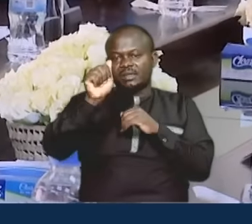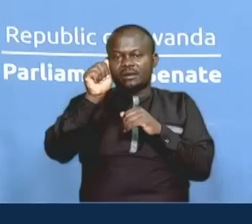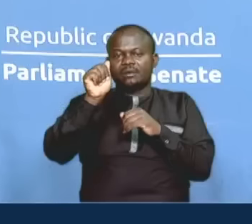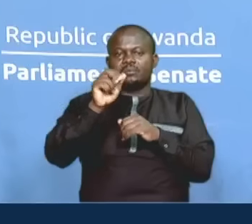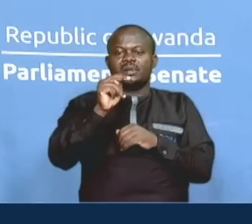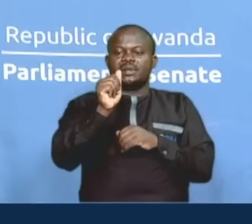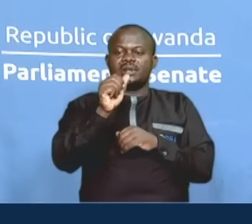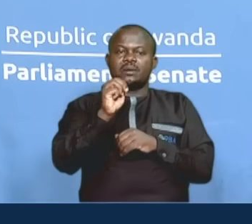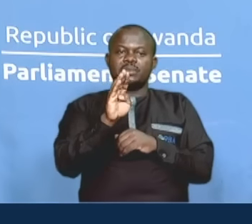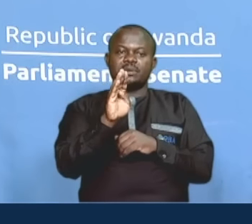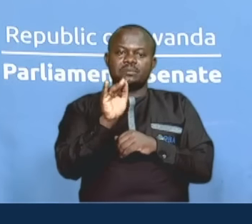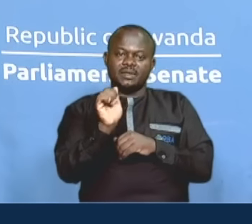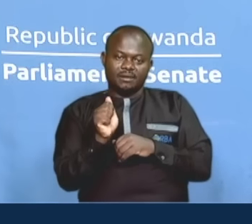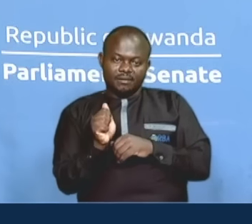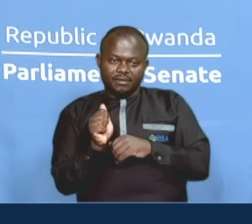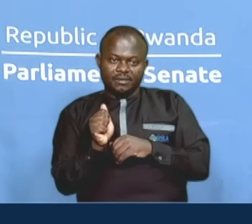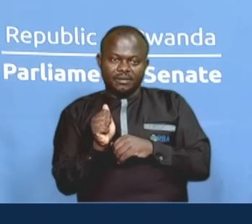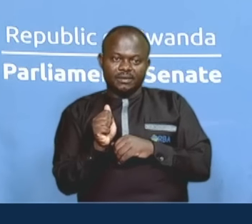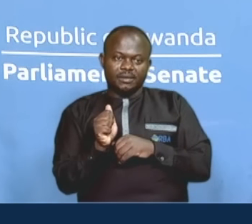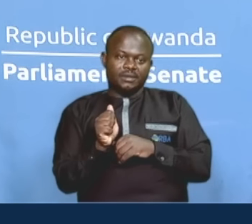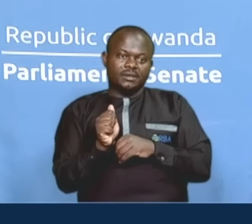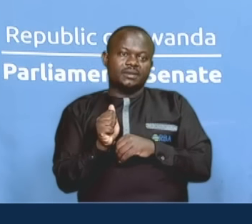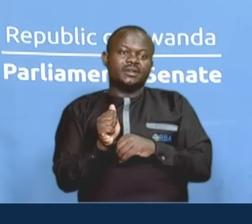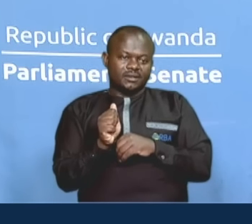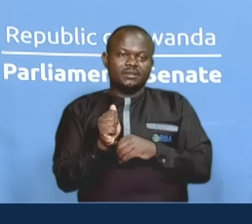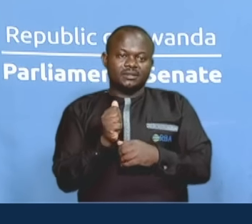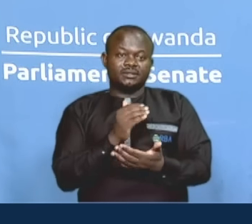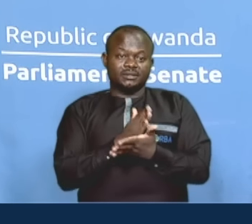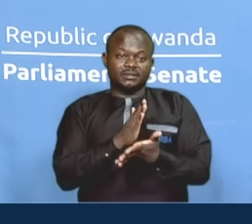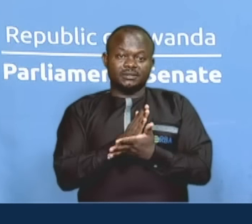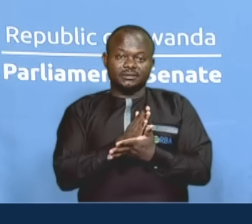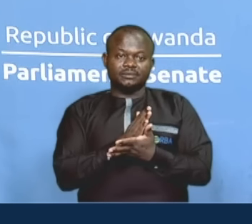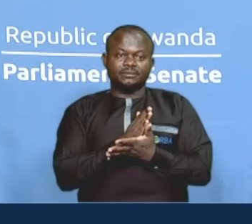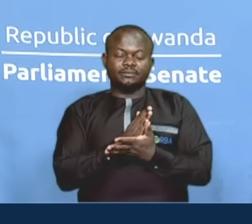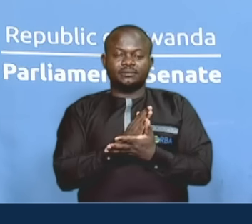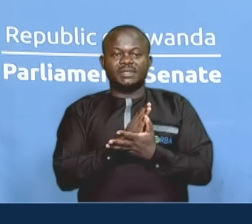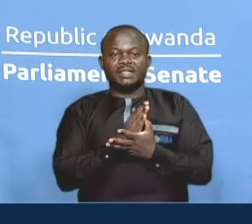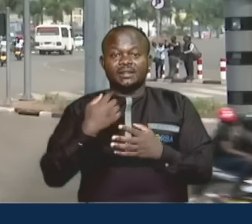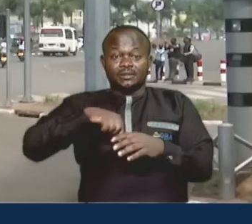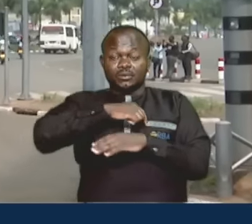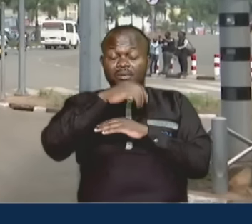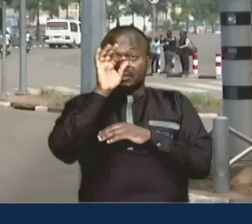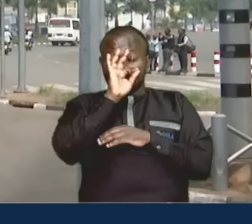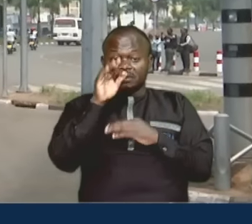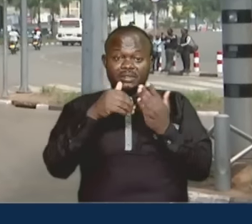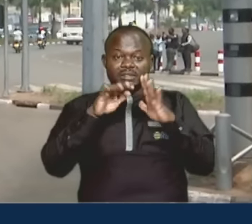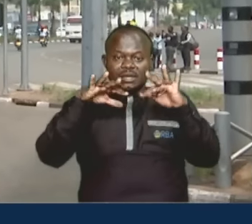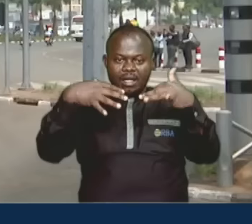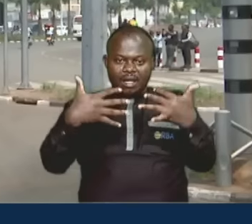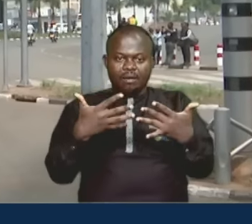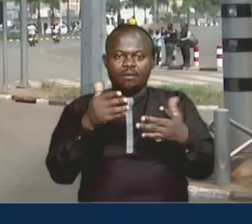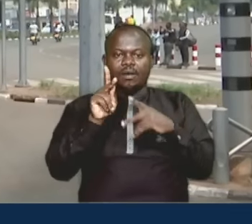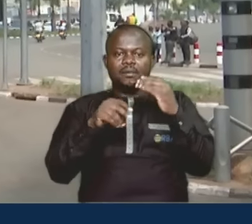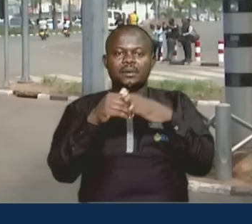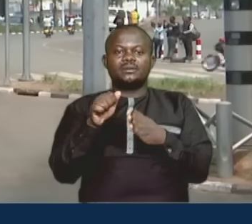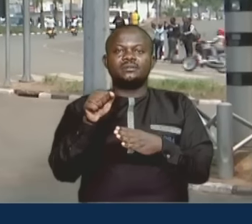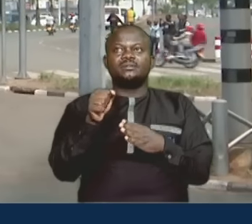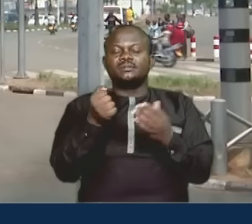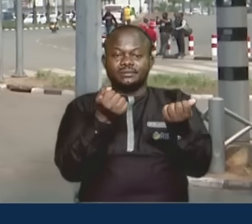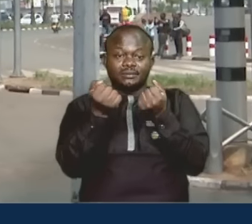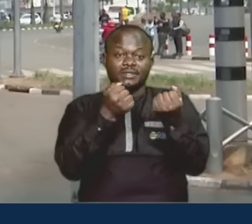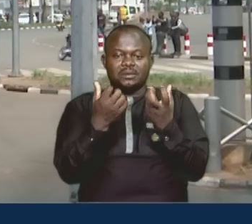Namibia. Oh yes, we are impressed very high that people here they are driving. Twatunguwe cyane n'uburyo abatwara ibinyabiziga boroherana